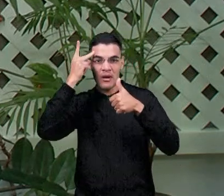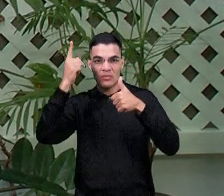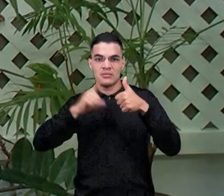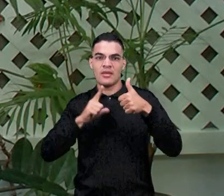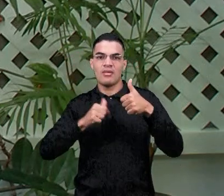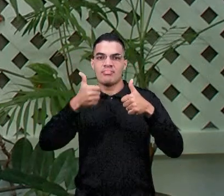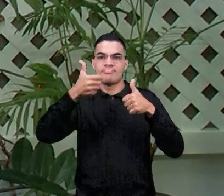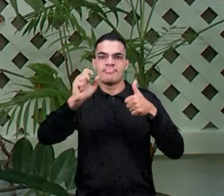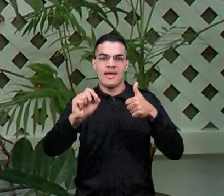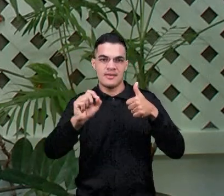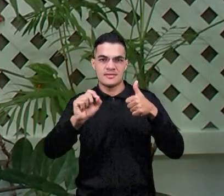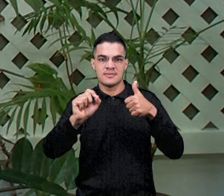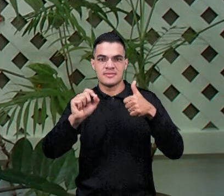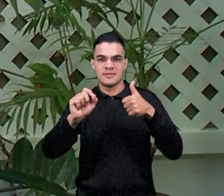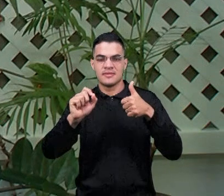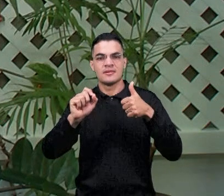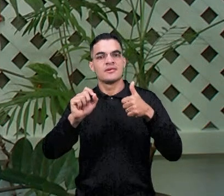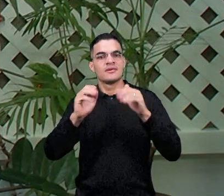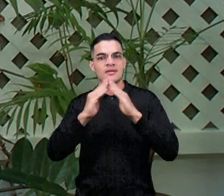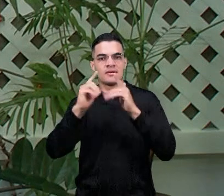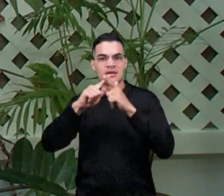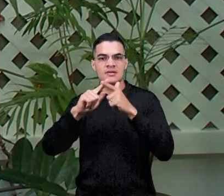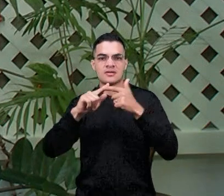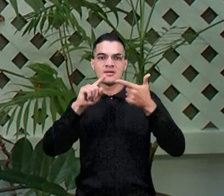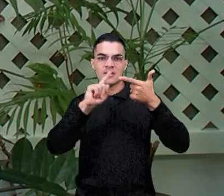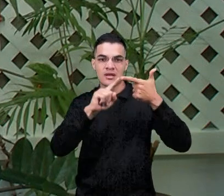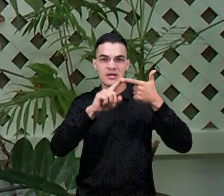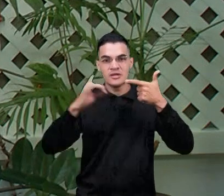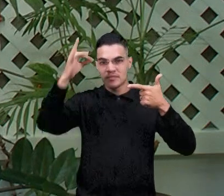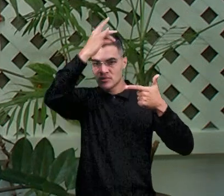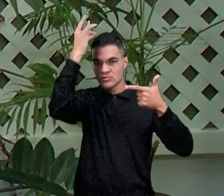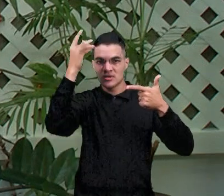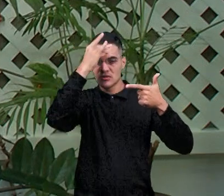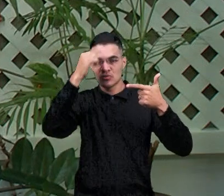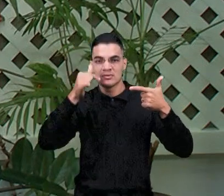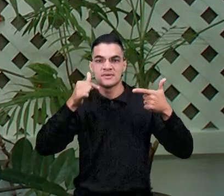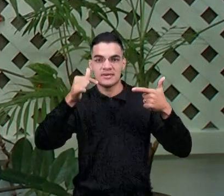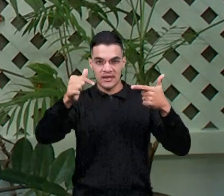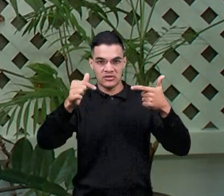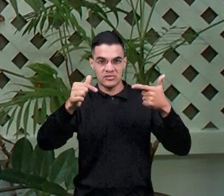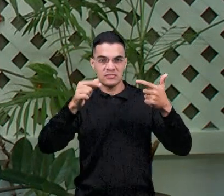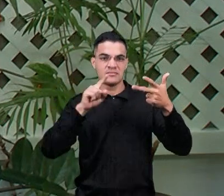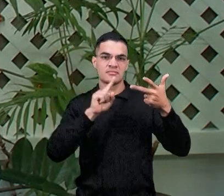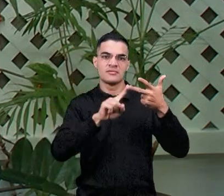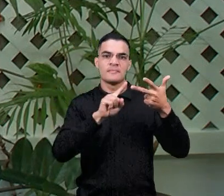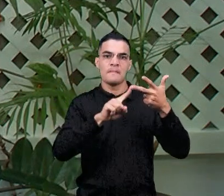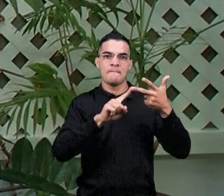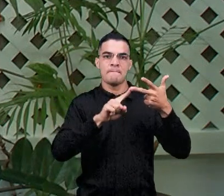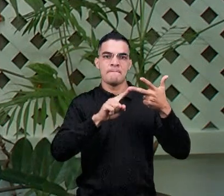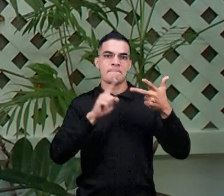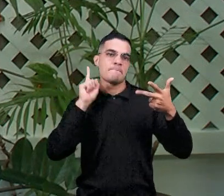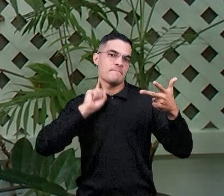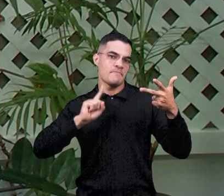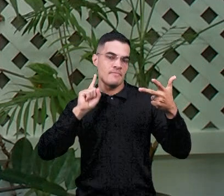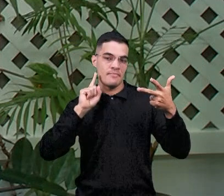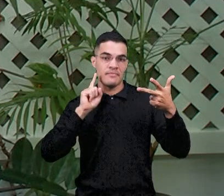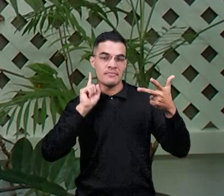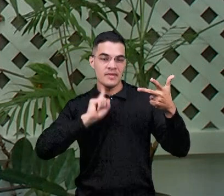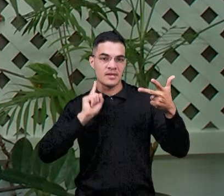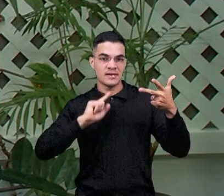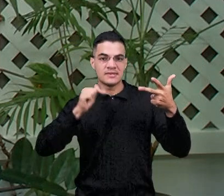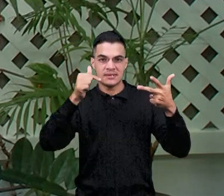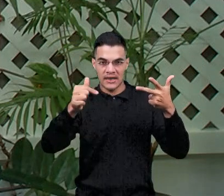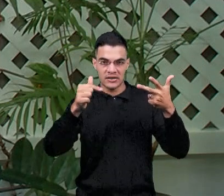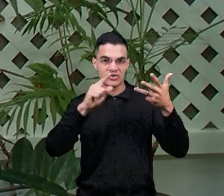a 10 à São Paulo. L'État du Espírito Santo a 7. Minas Gerais a fait un saut aussi vers le haut. 7 aussi. Rio